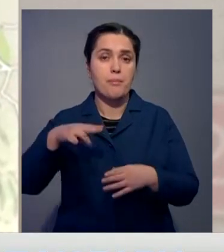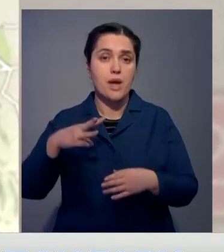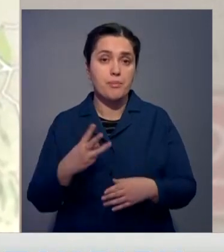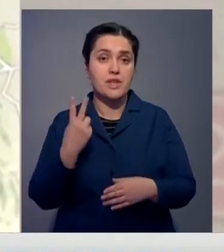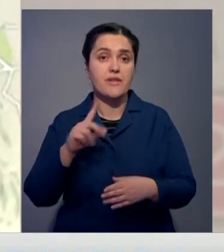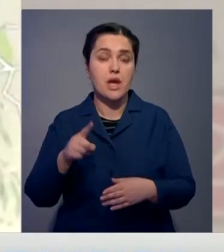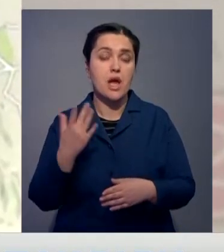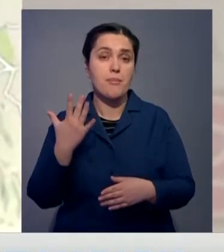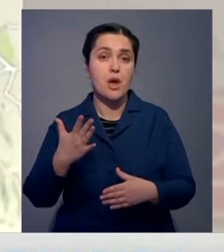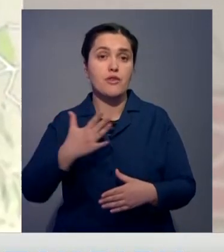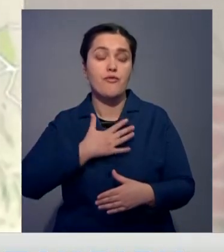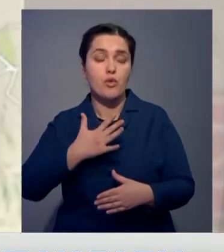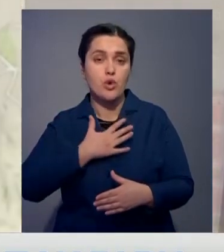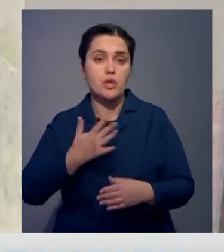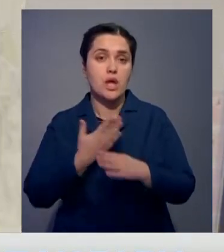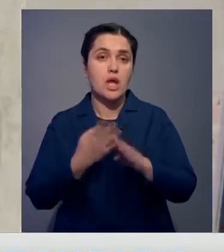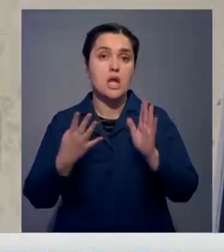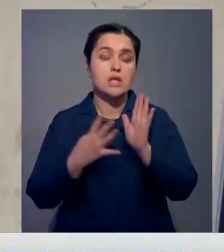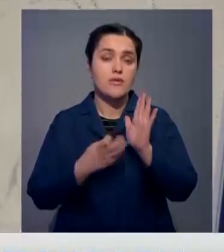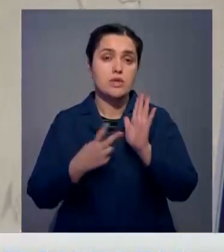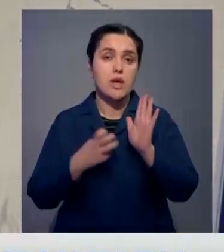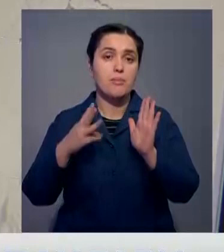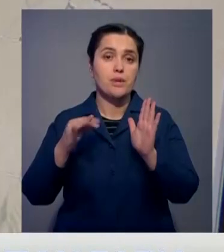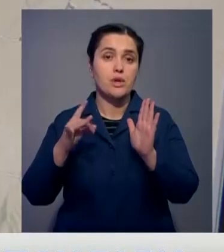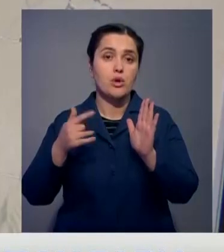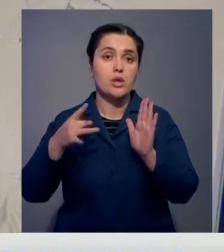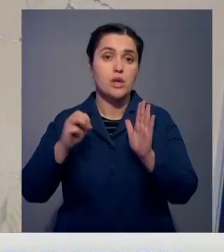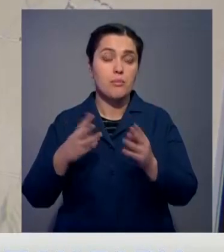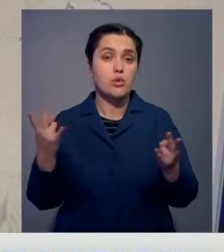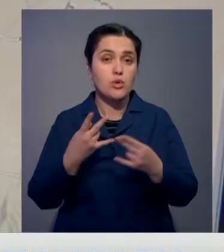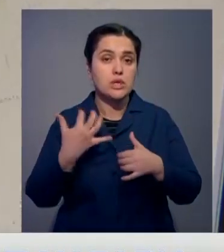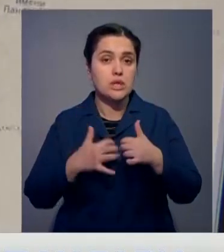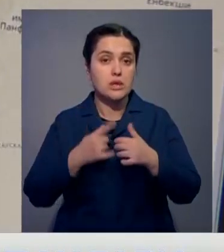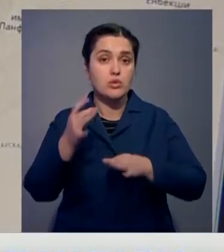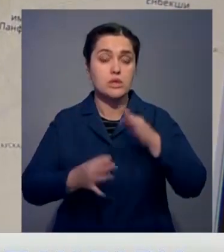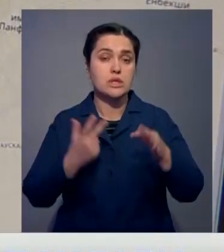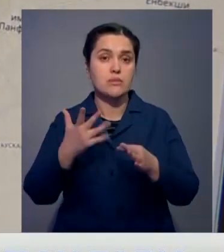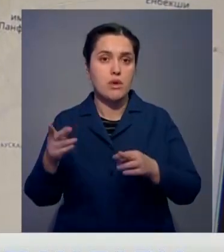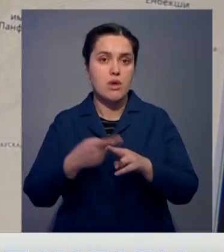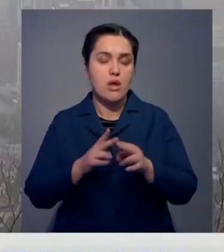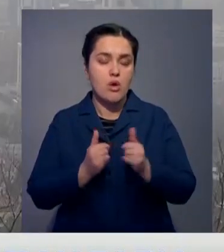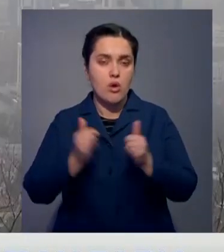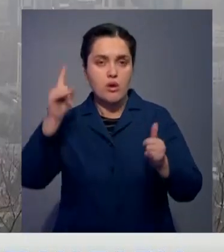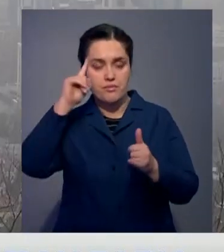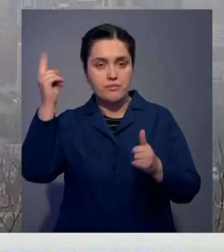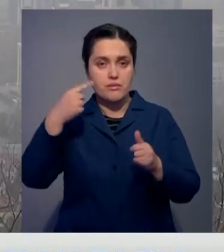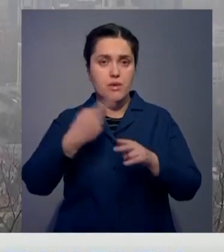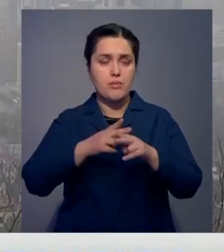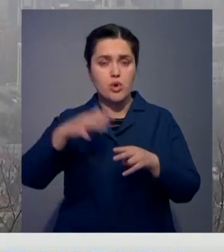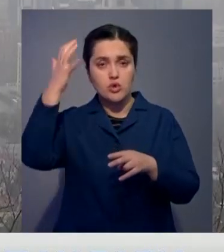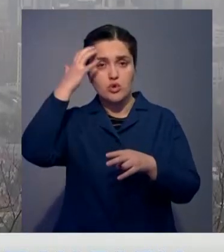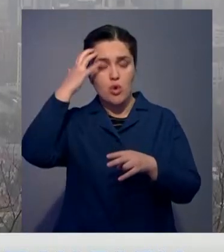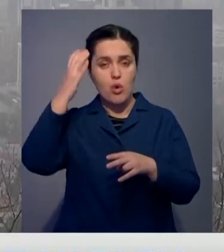ПМ2,5 в воздухе 700-900 микрограммов. При среднесуточной норме в 35. Да и черное облако над некоторыми районами на картинке